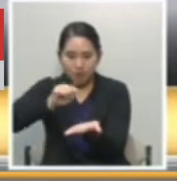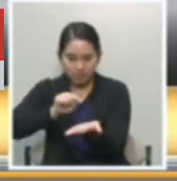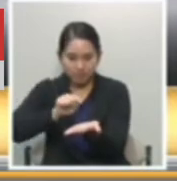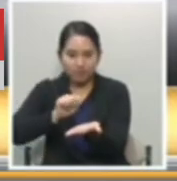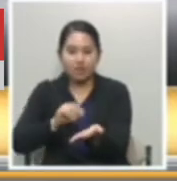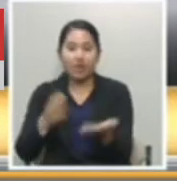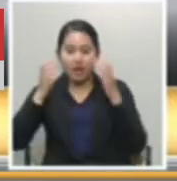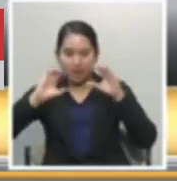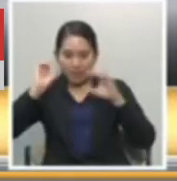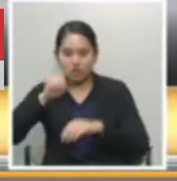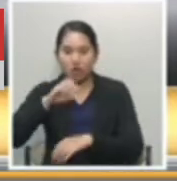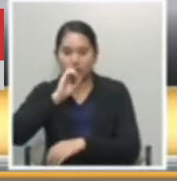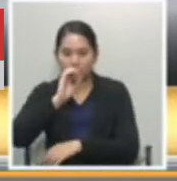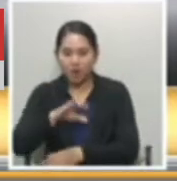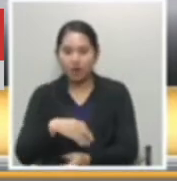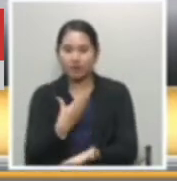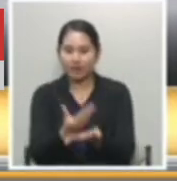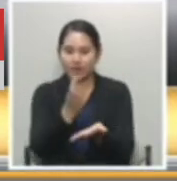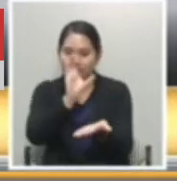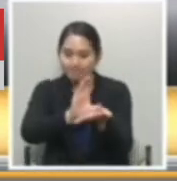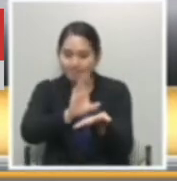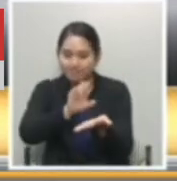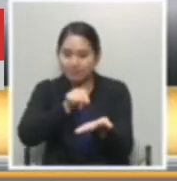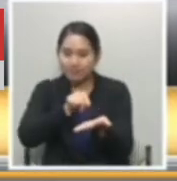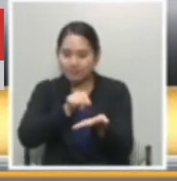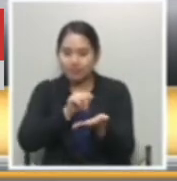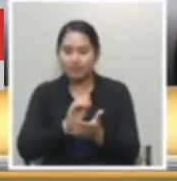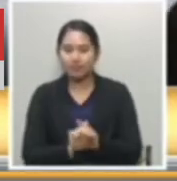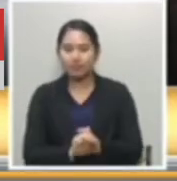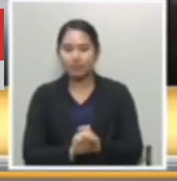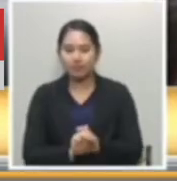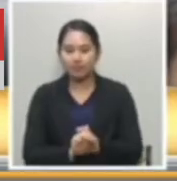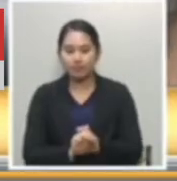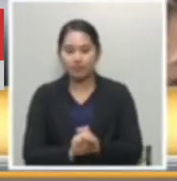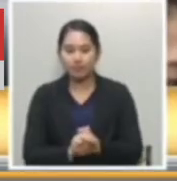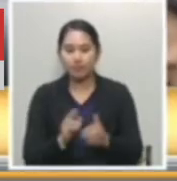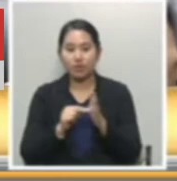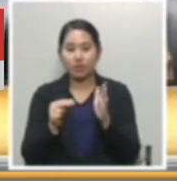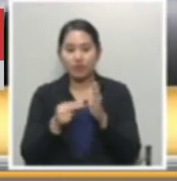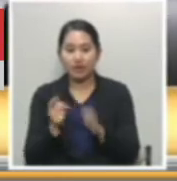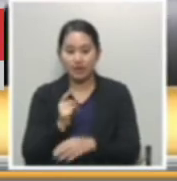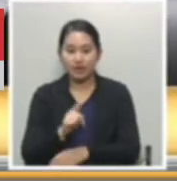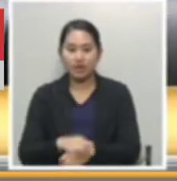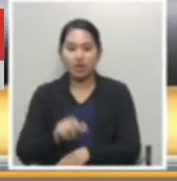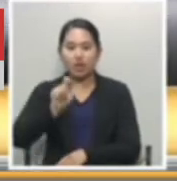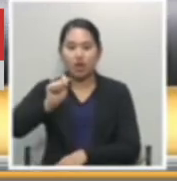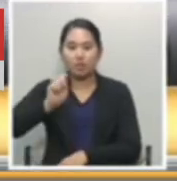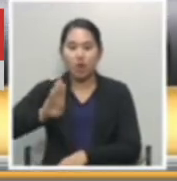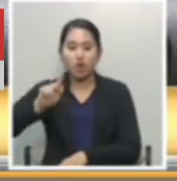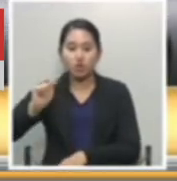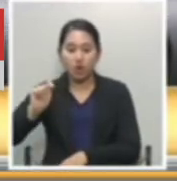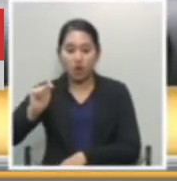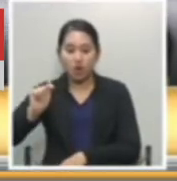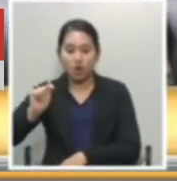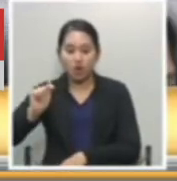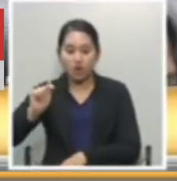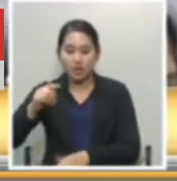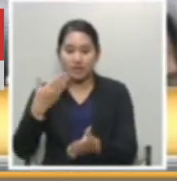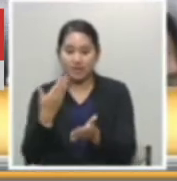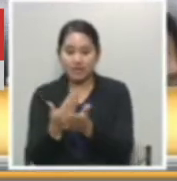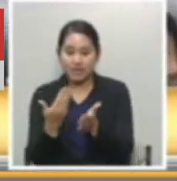ก็ต้องชี้แจงท่านมีของแถมไงของแถมท่านก็คือองค์กรปกครองส่วนท้องถิ่นเอาเงินมาอุดหนุนนะ